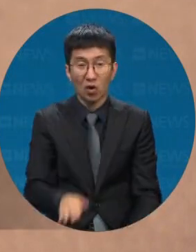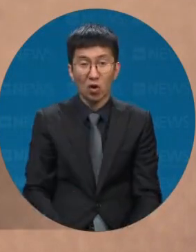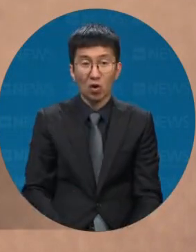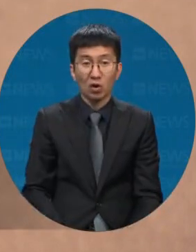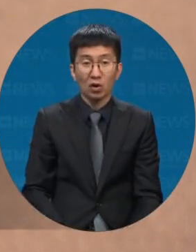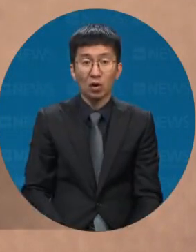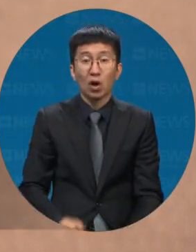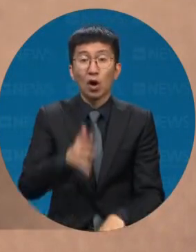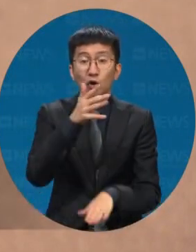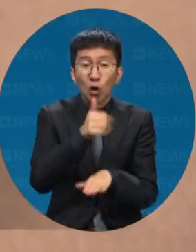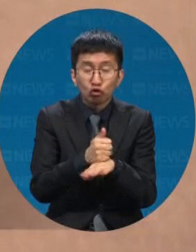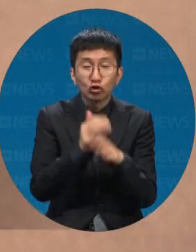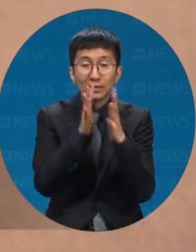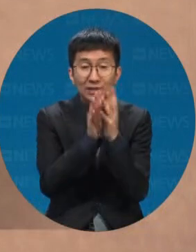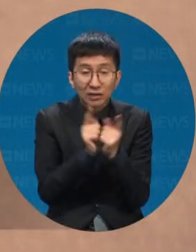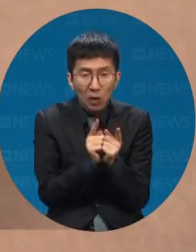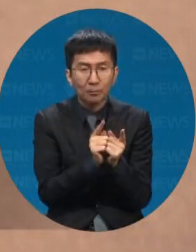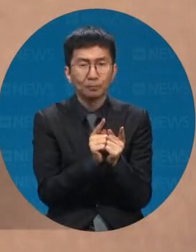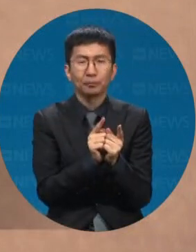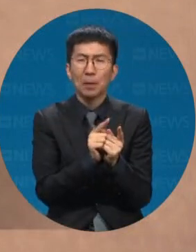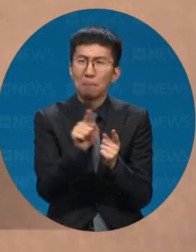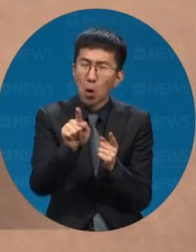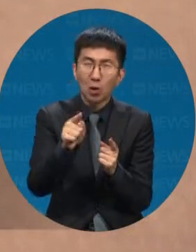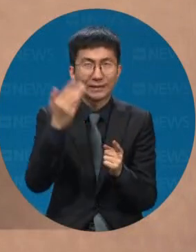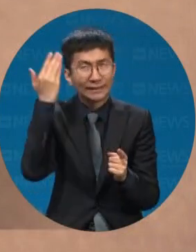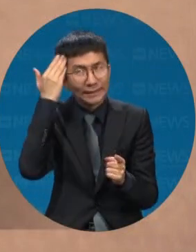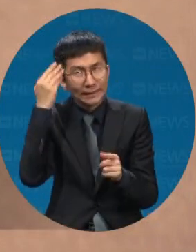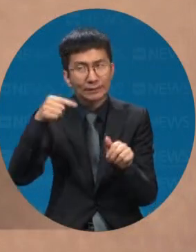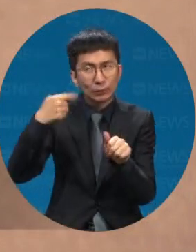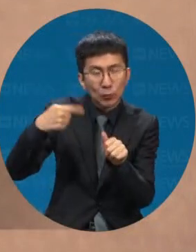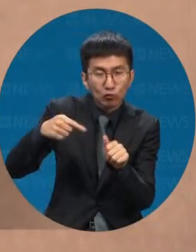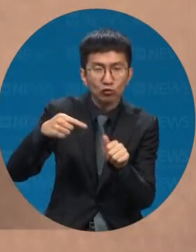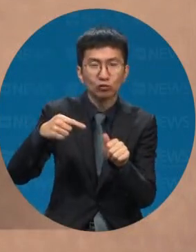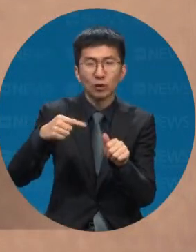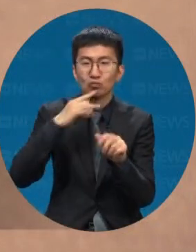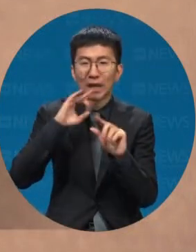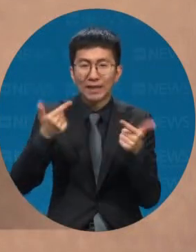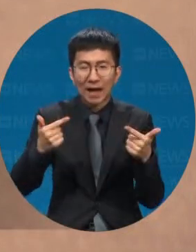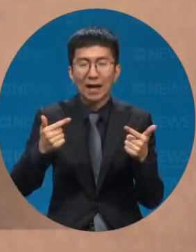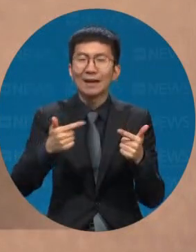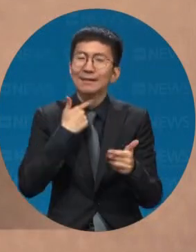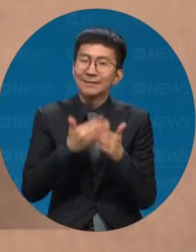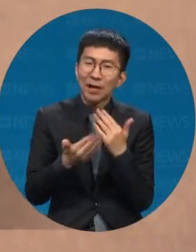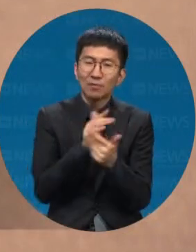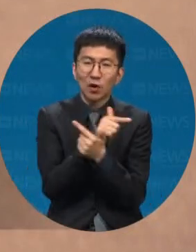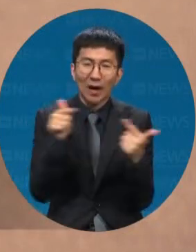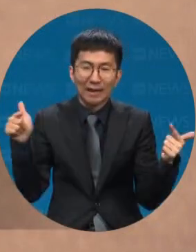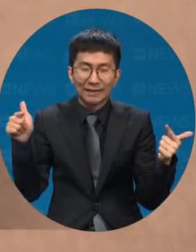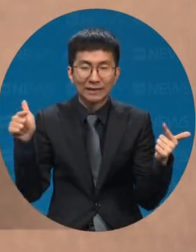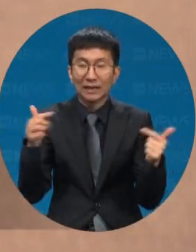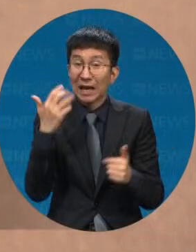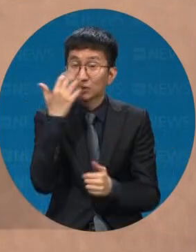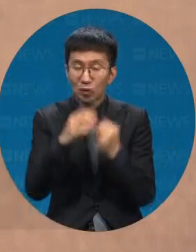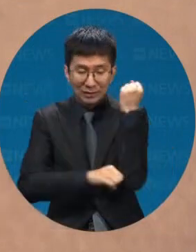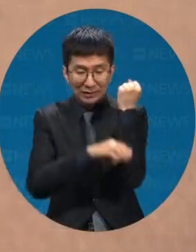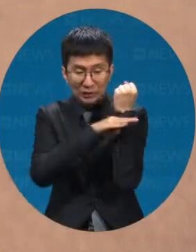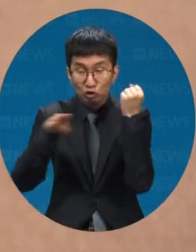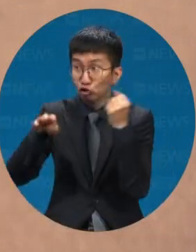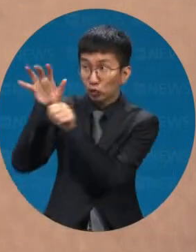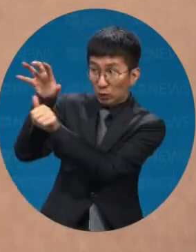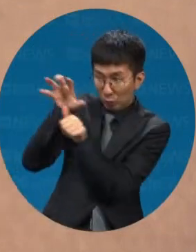성교육을 해야 된다 하는 어 una 그 요래 스코 그 승 교육 가이드라인에서 있는 지키고